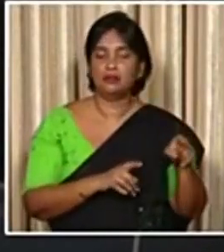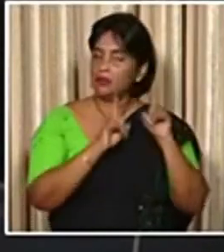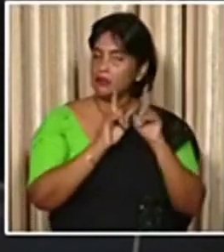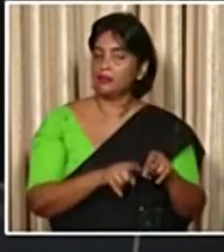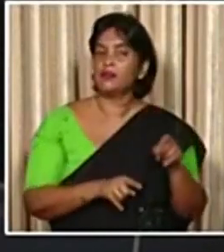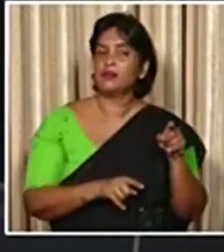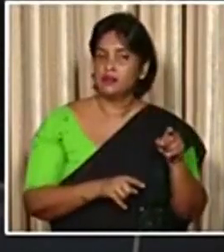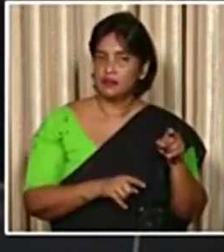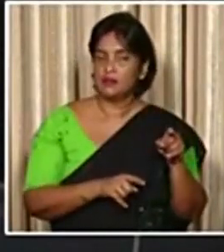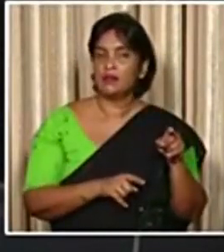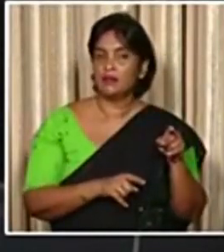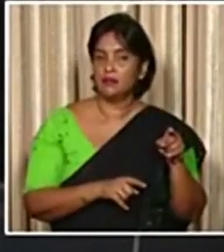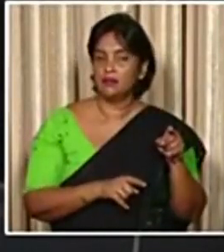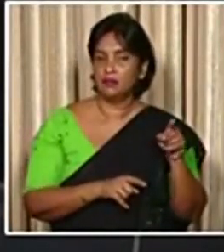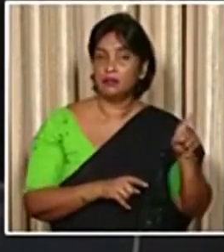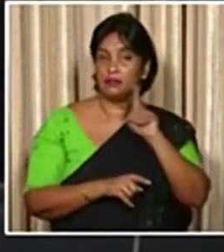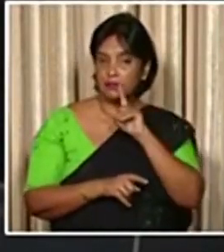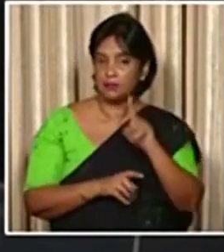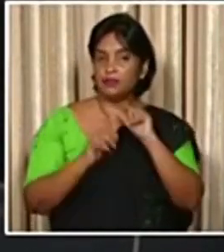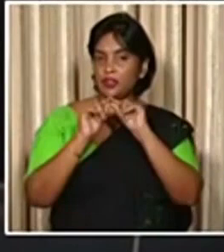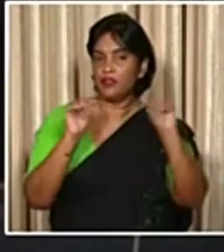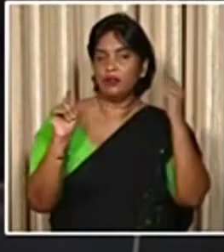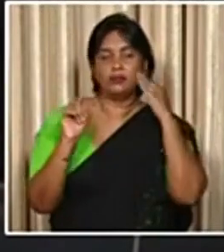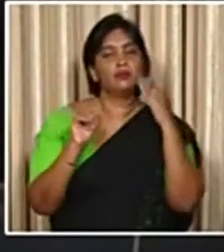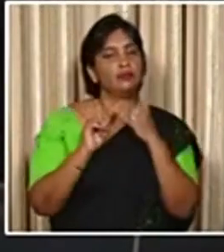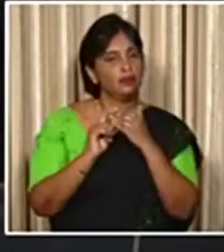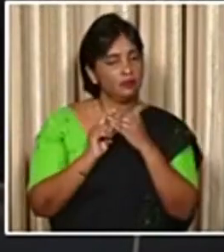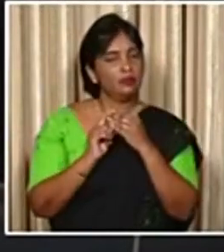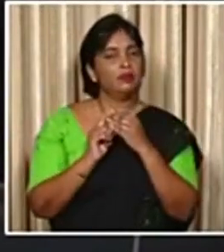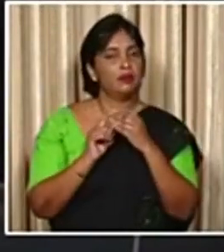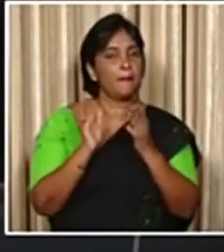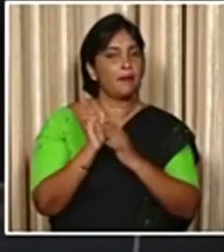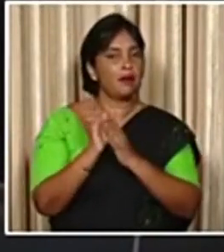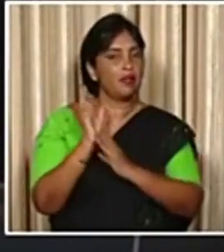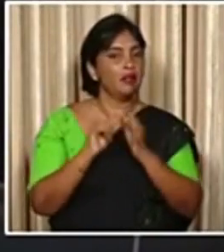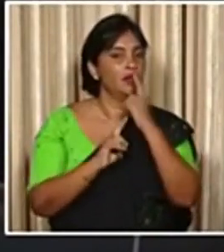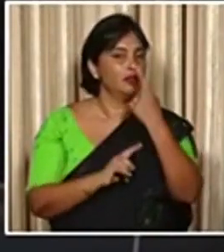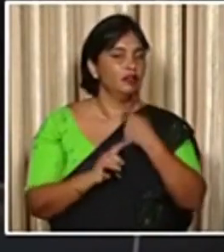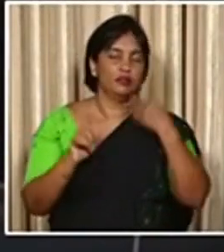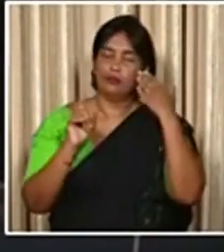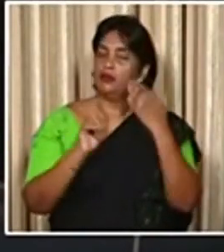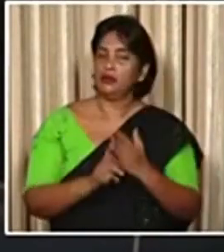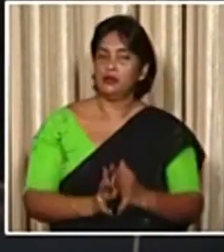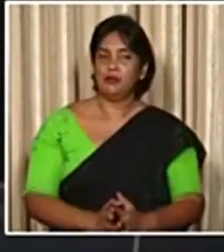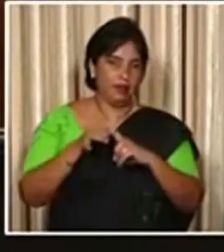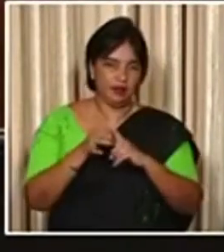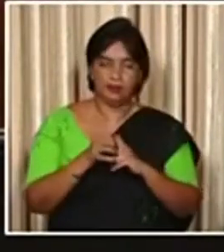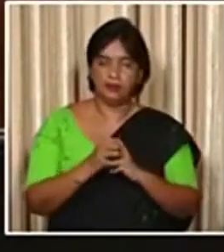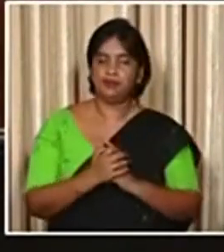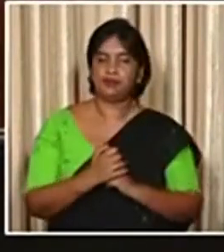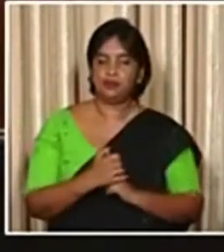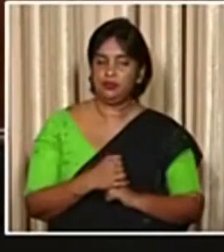තින ඔබතුමා මතු කරපු වගන්තිය සම්බන්ධයෙන් සහ අපේ මරික්කා මැතිතුමා කියපු කාරණය සම්බන්ධයෙන්.